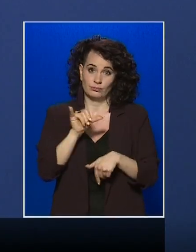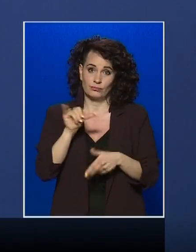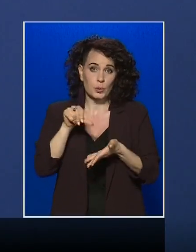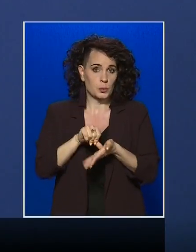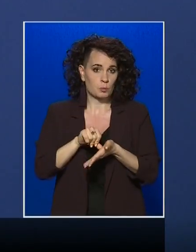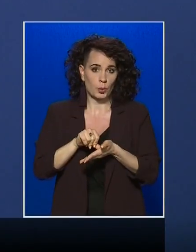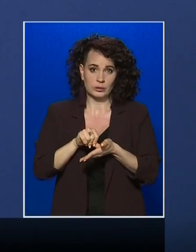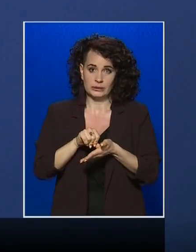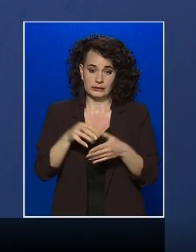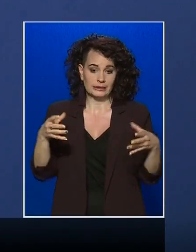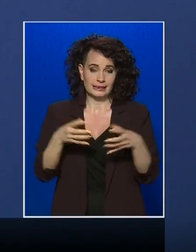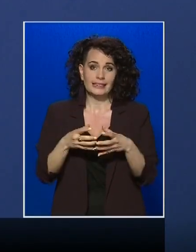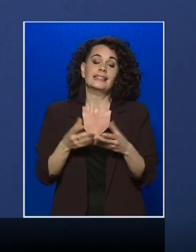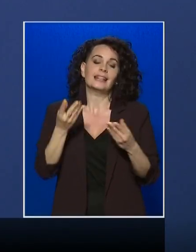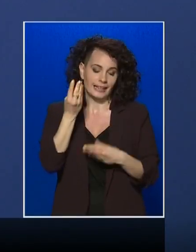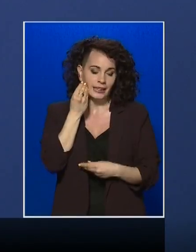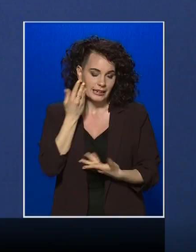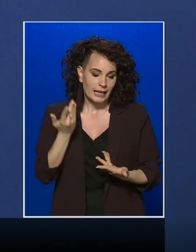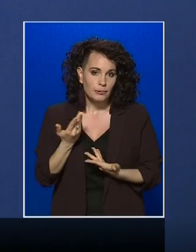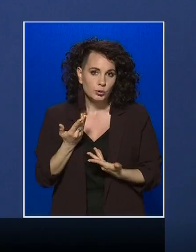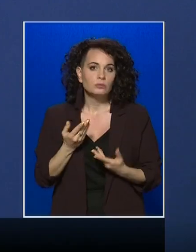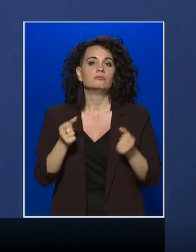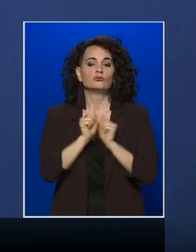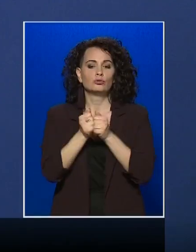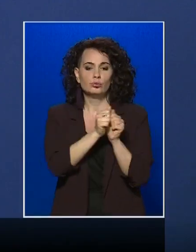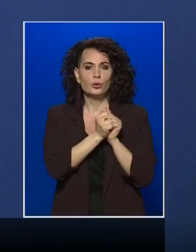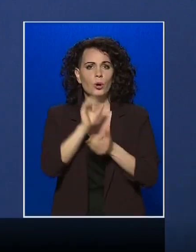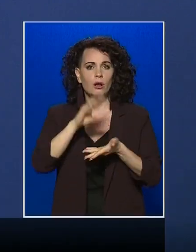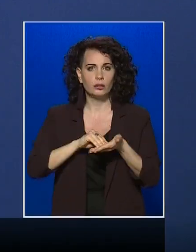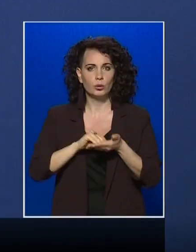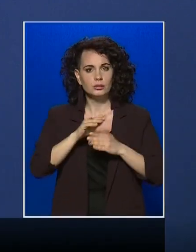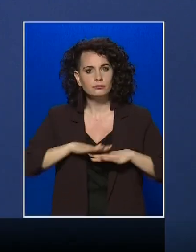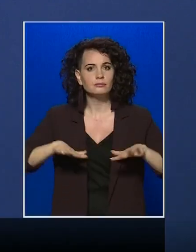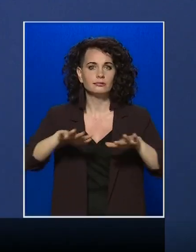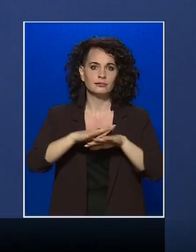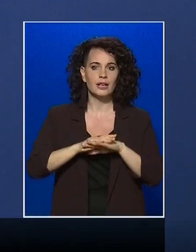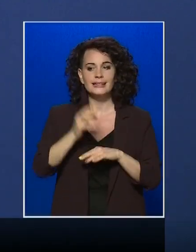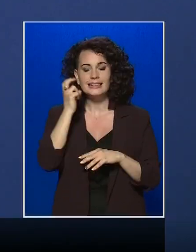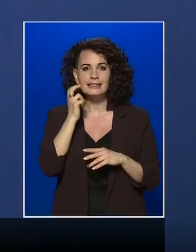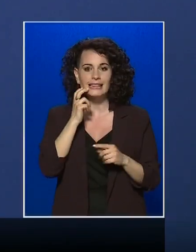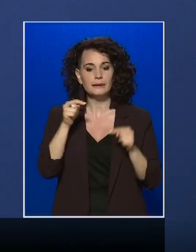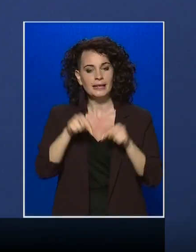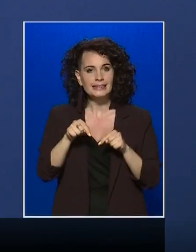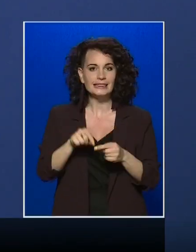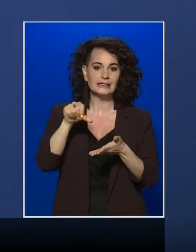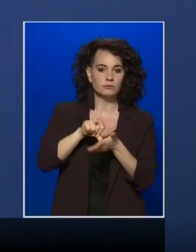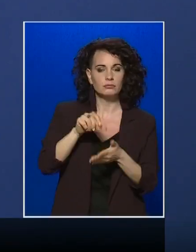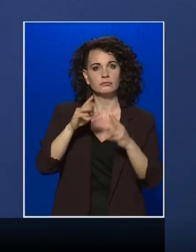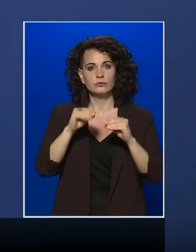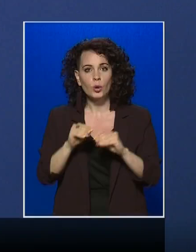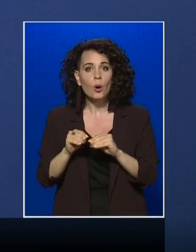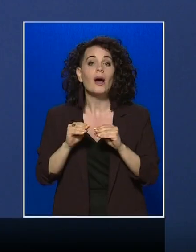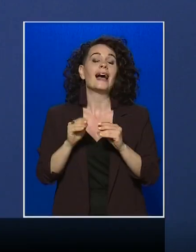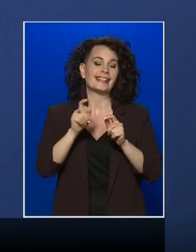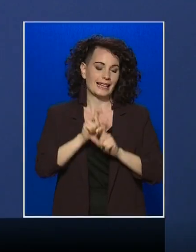értelemszerűen a sűrűn lakott területek, az intézmények elhelyezkedése miatt is itt